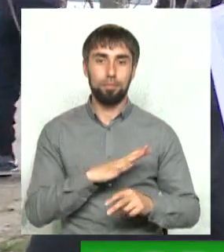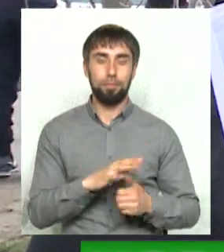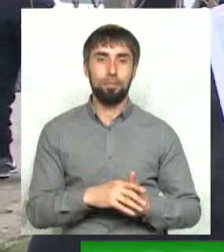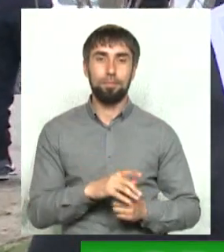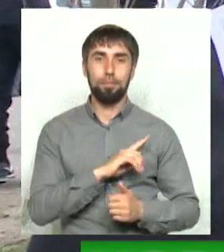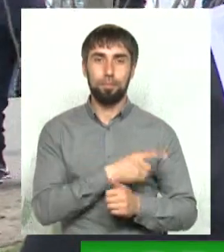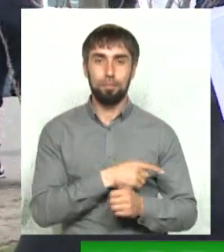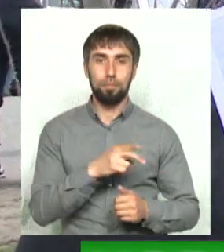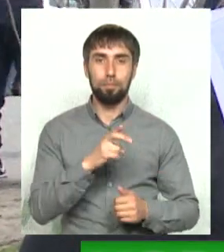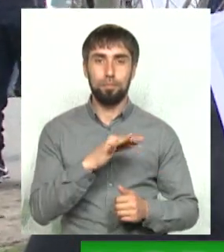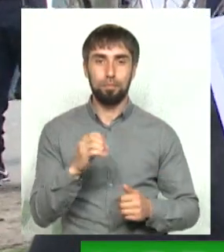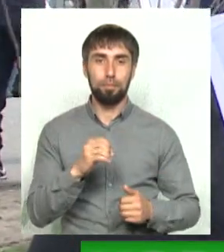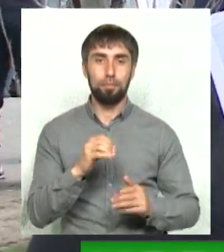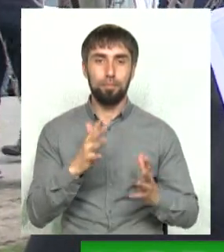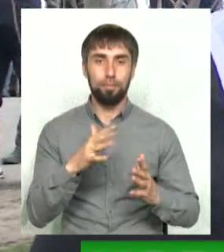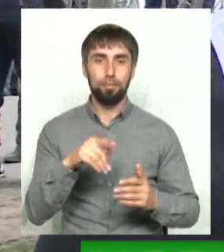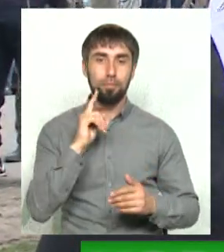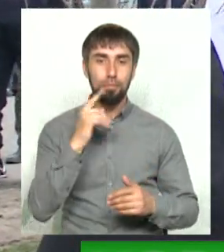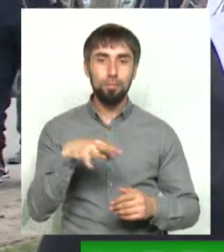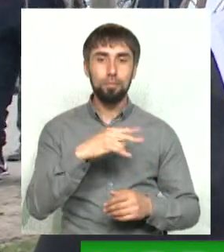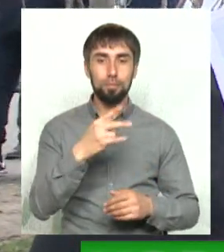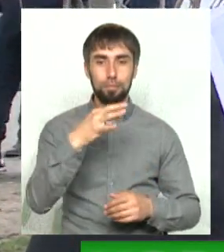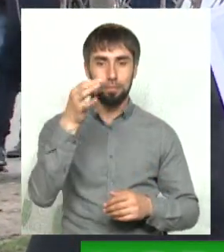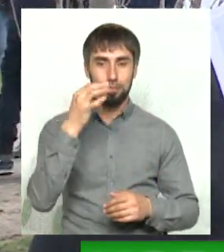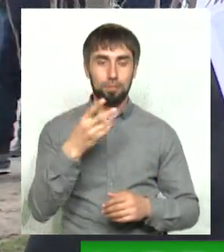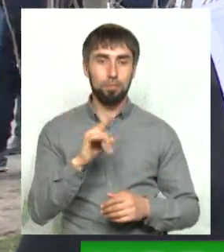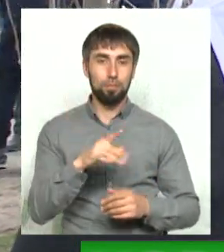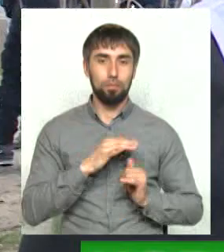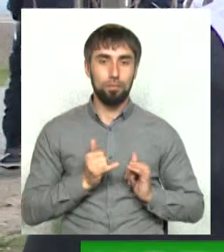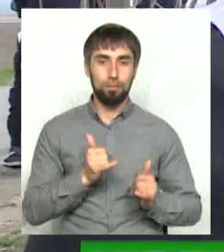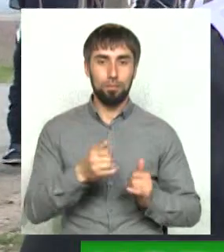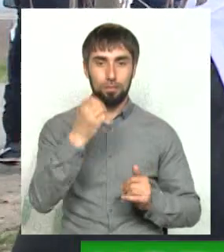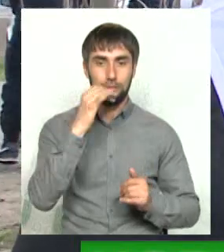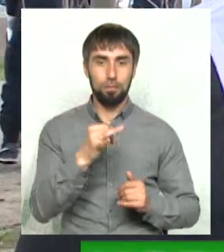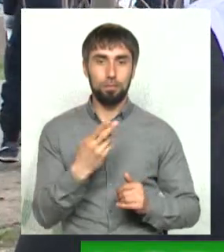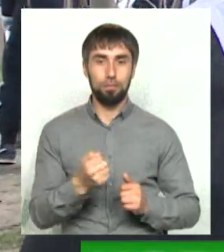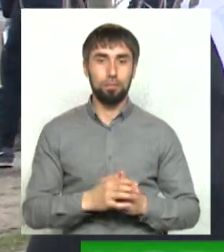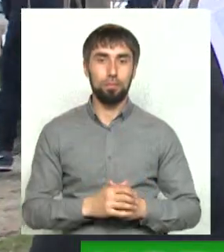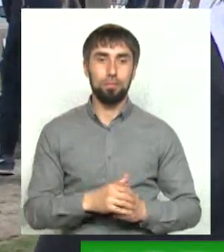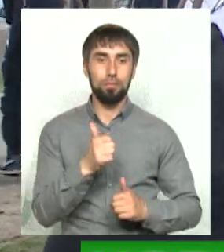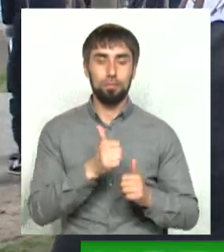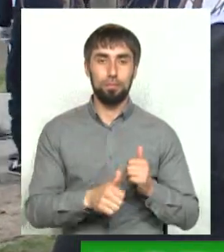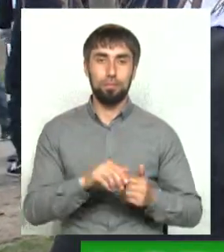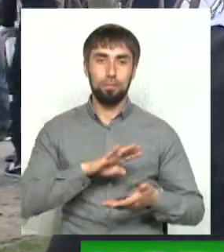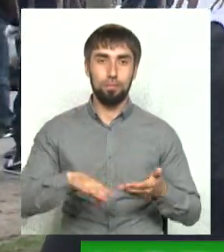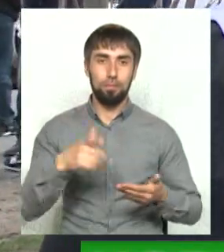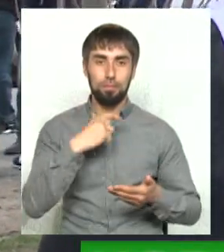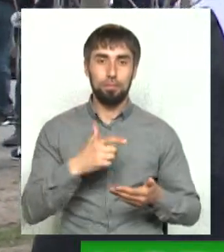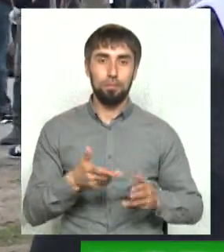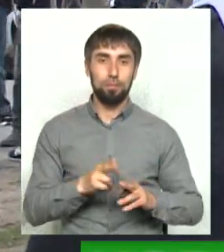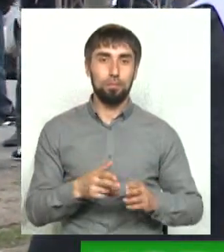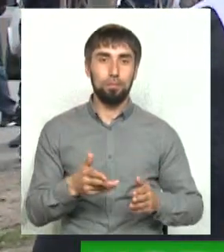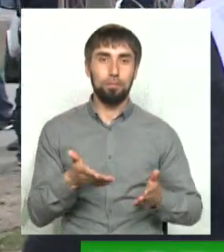боевые события, и наша молодежь должна помнить об этом, чтить память этого. Ну и, конечно, каждый после себя оставит это